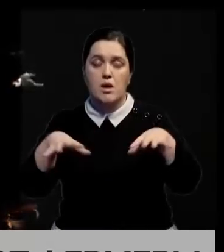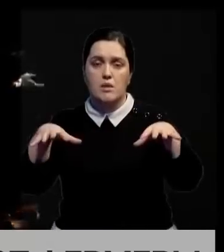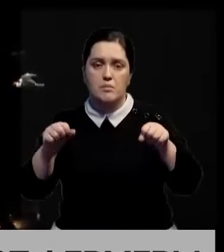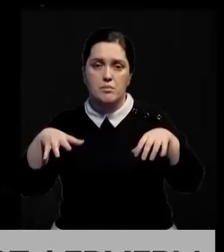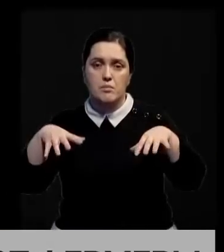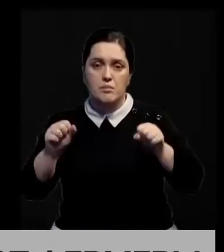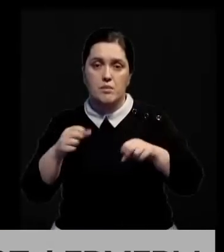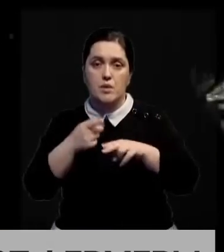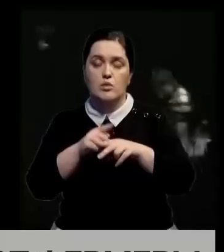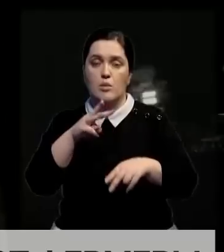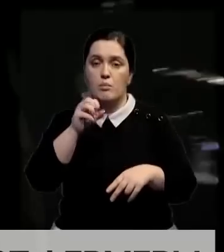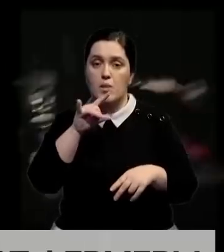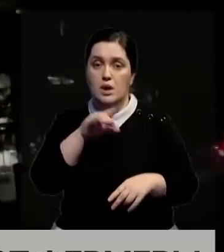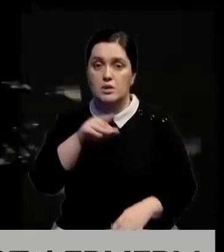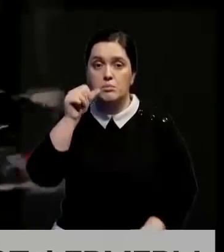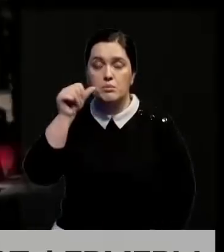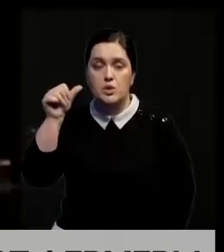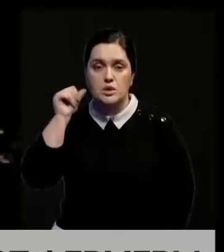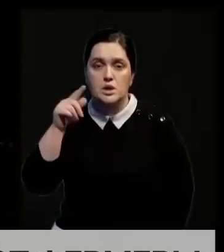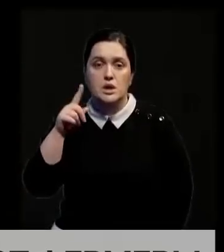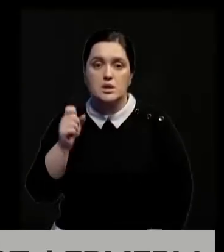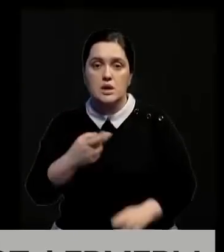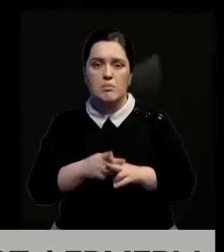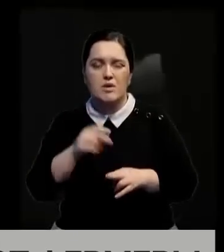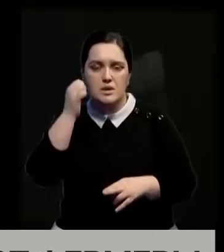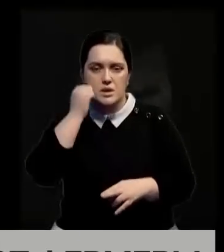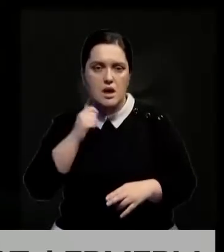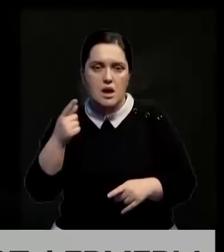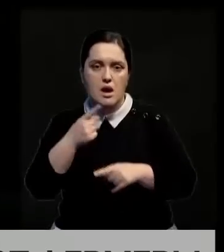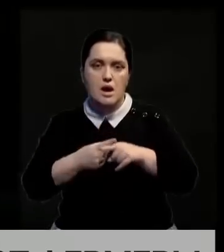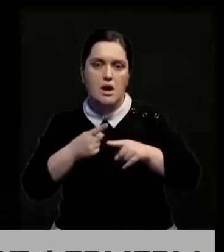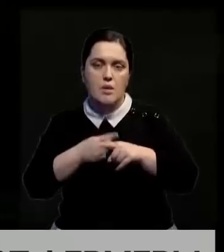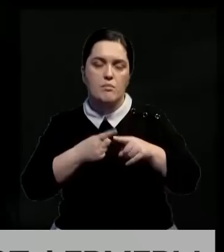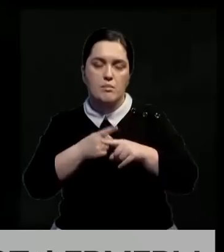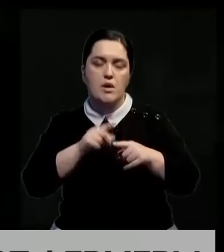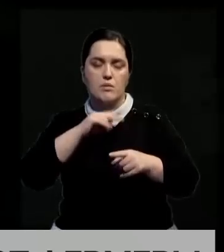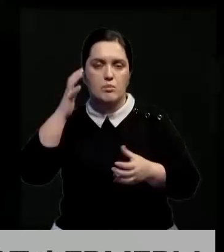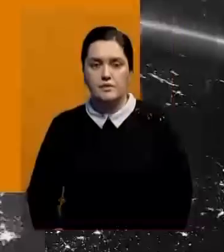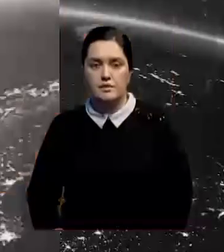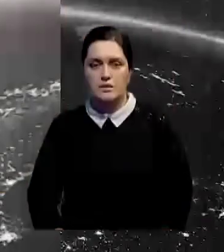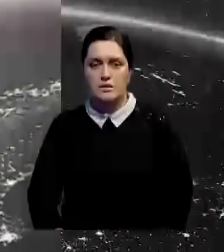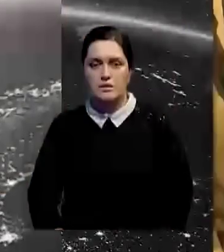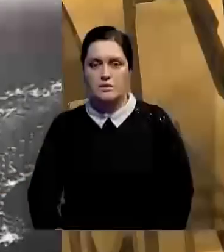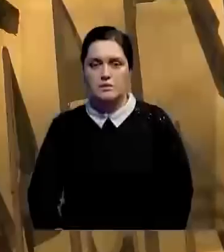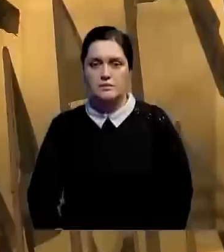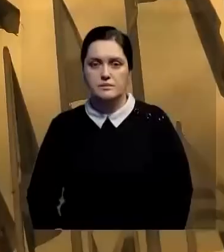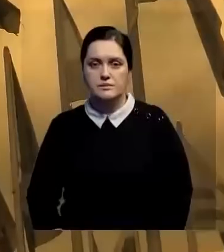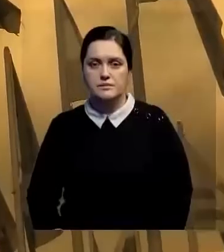электричества происходит с марта прошлого года из-за стареющего оборудования, работающих на угле ТЭС.